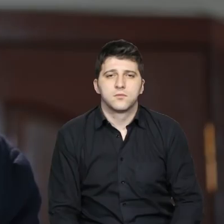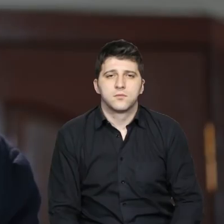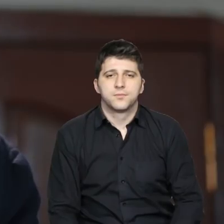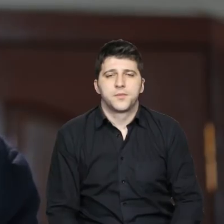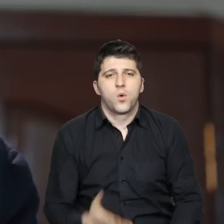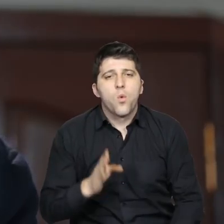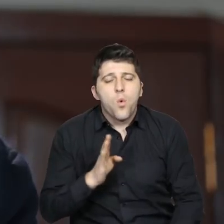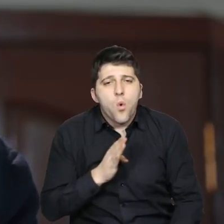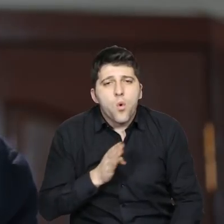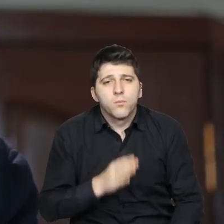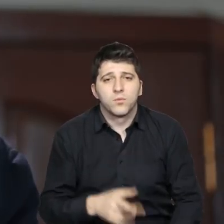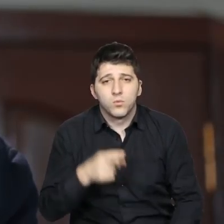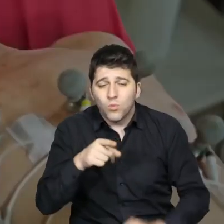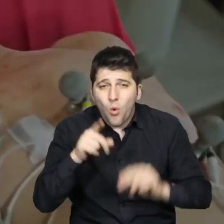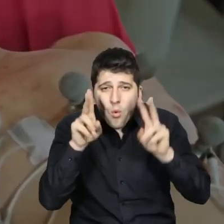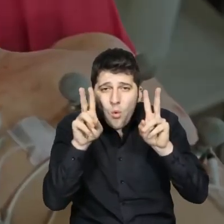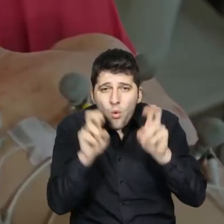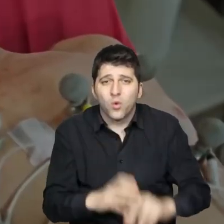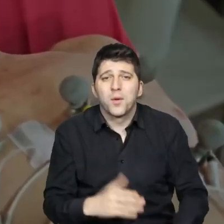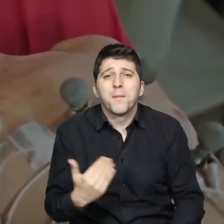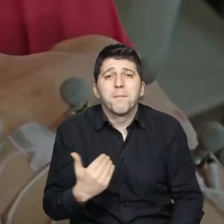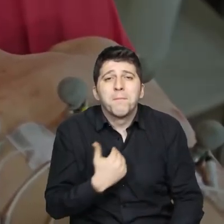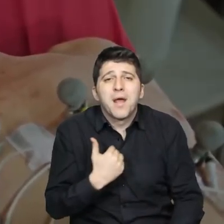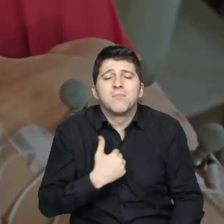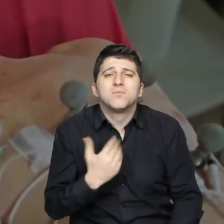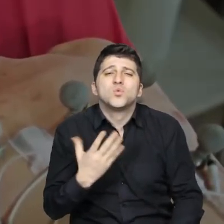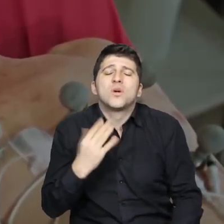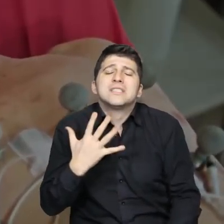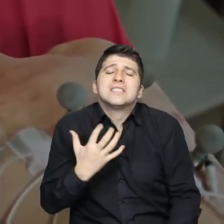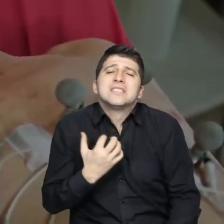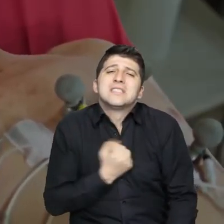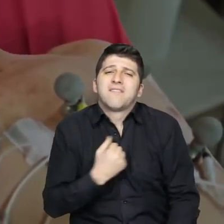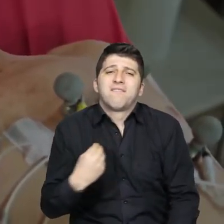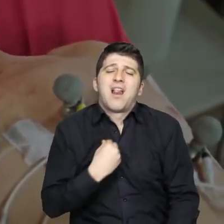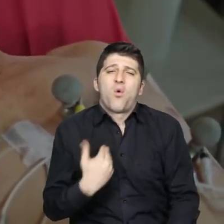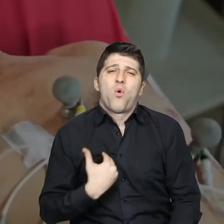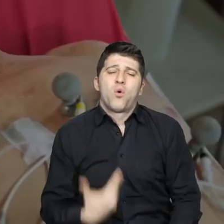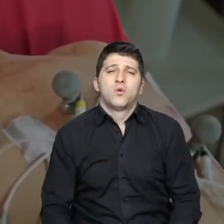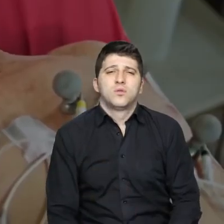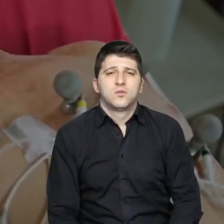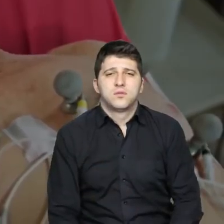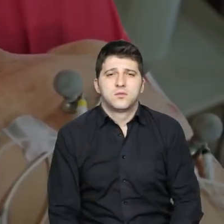Bak oğlum, bu mesele benim çok canımı sıkıyor.